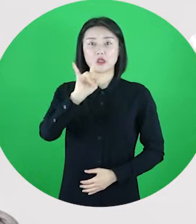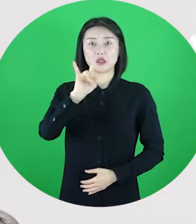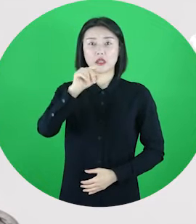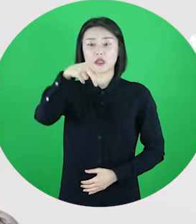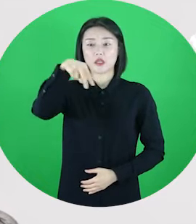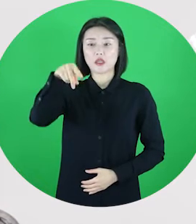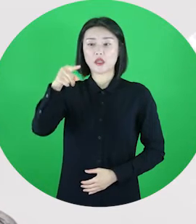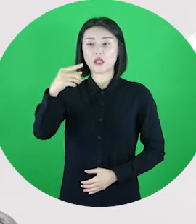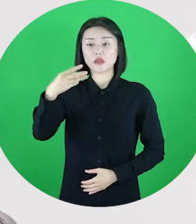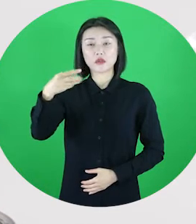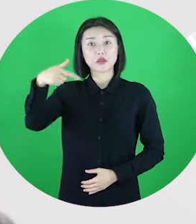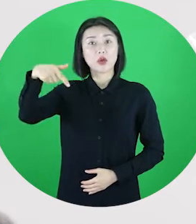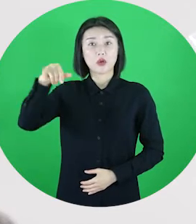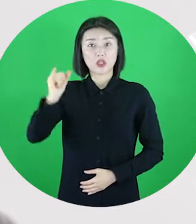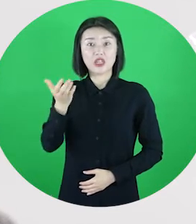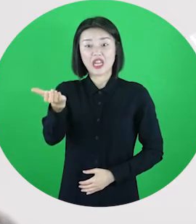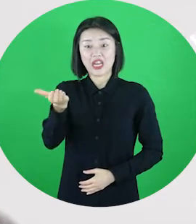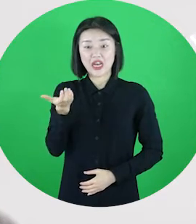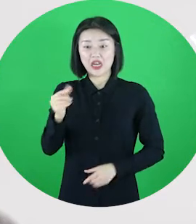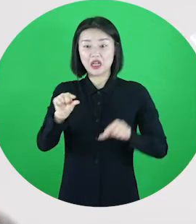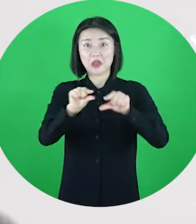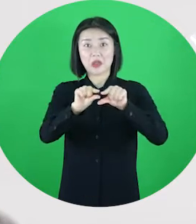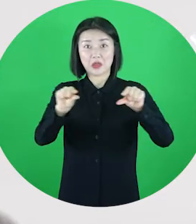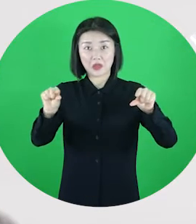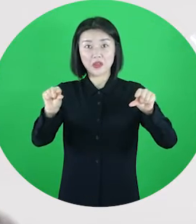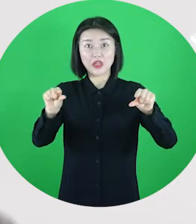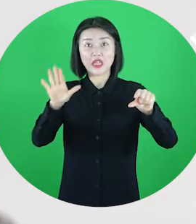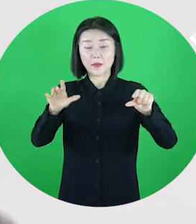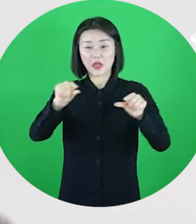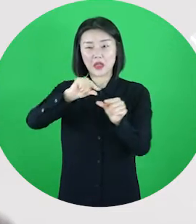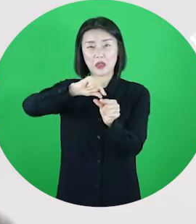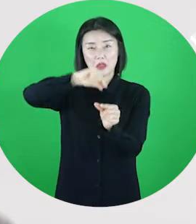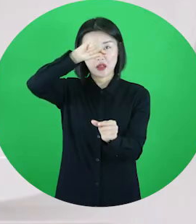일자로 길쭉하게 이렇게 잘라주겠습니다.